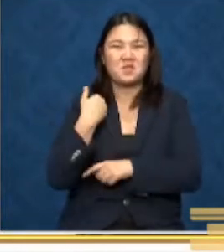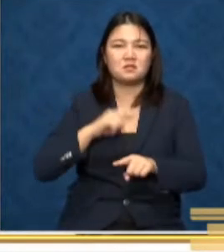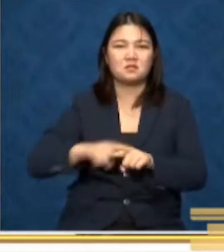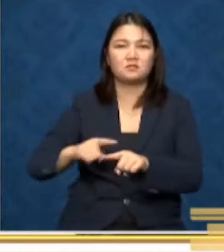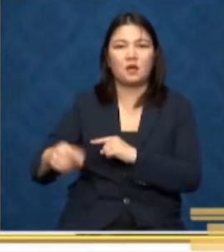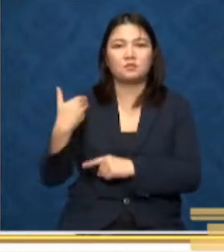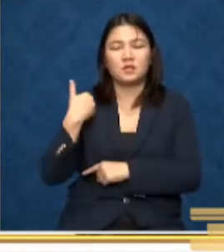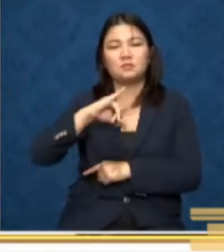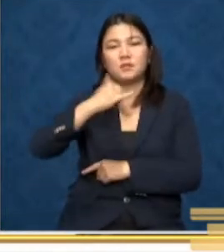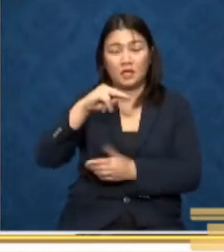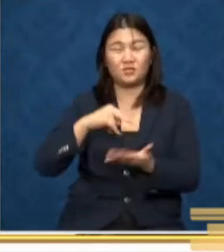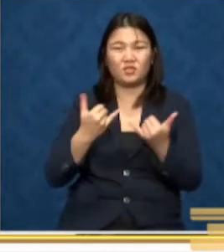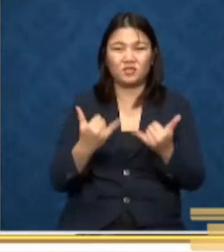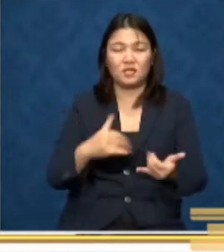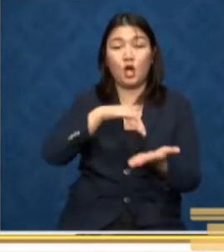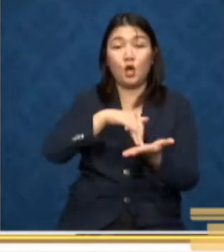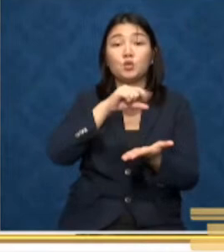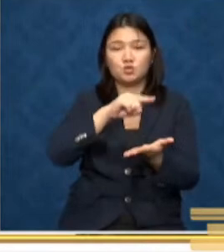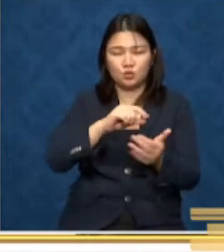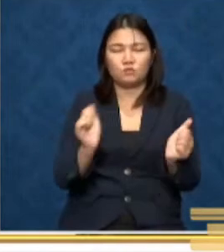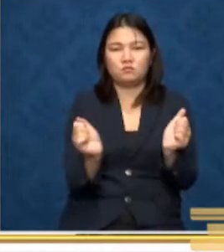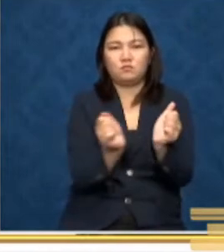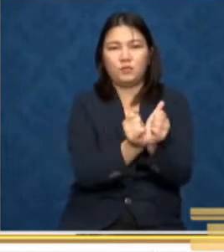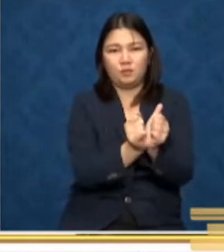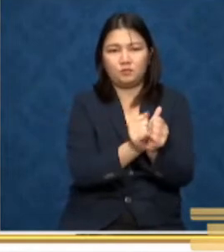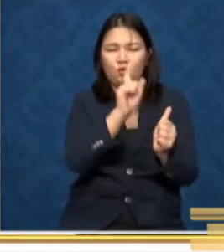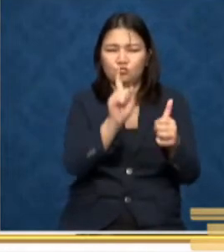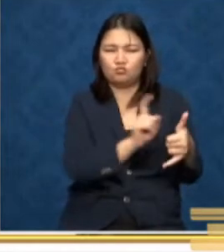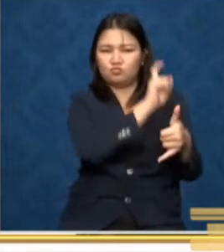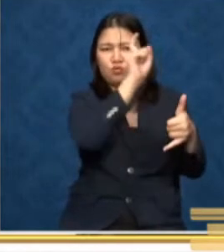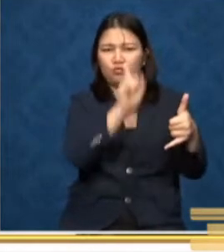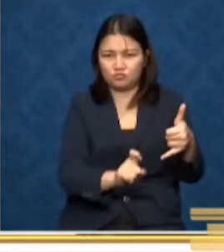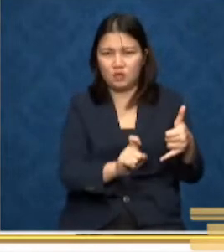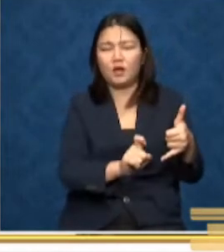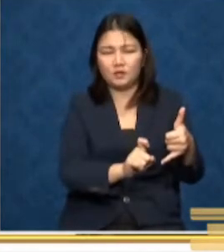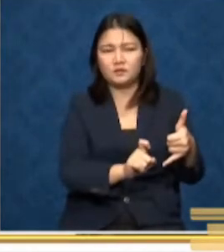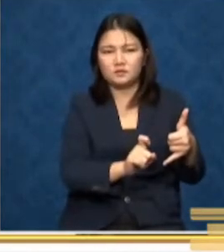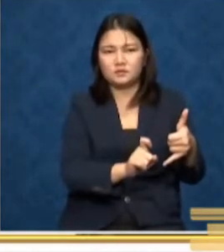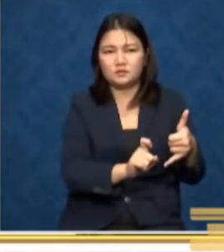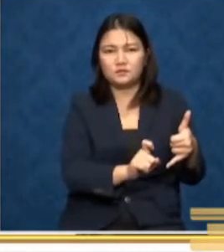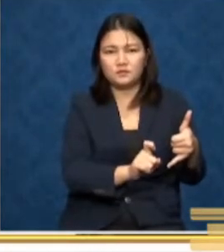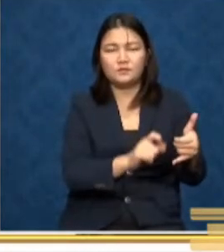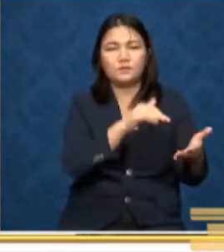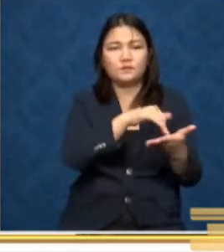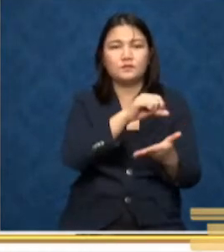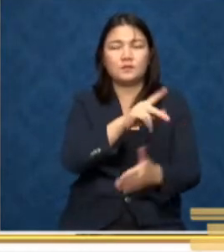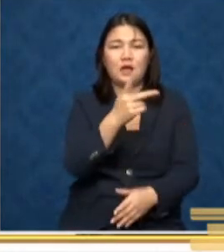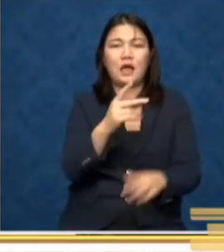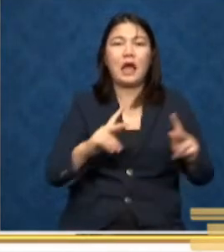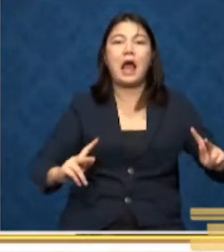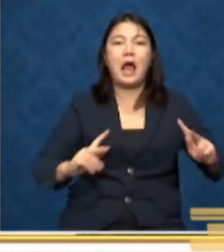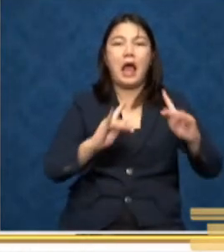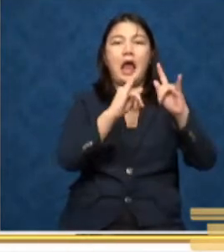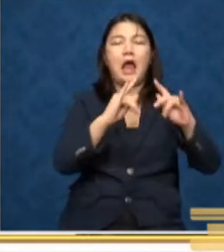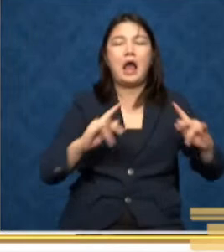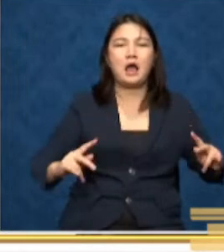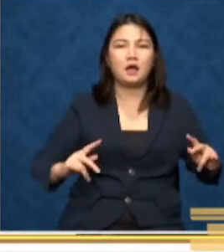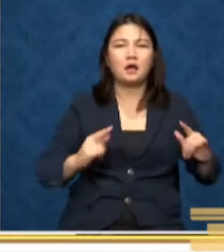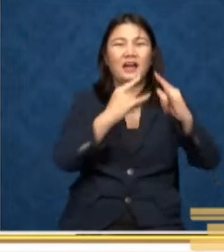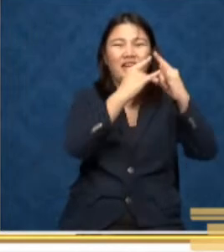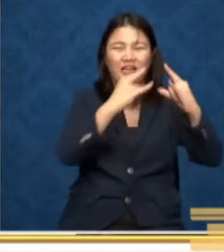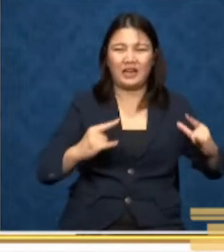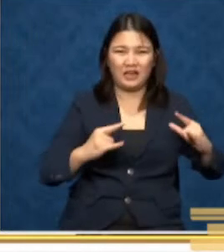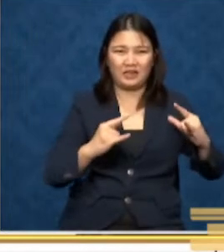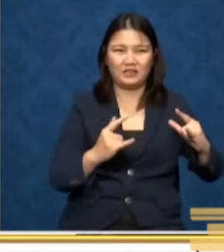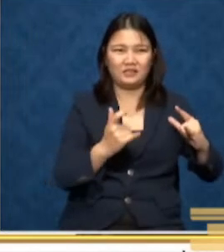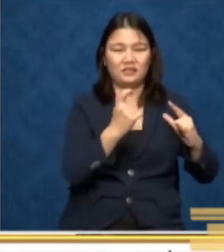านกักกันเพียง2แห่งที่ไว้สำหรับผู้ต้องสงสัยในการก่อความไม่สงบนะคะคือค่ายอิงคยุทธนะคะอยู่ที่จังหวัดปัตตานี